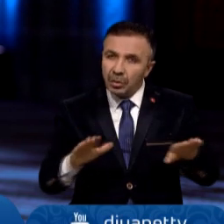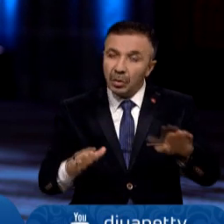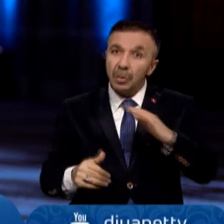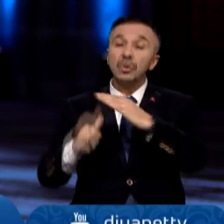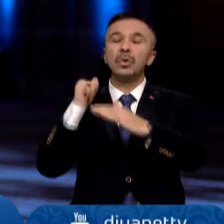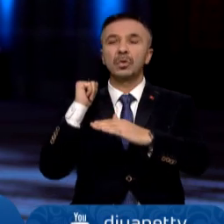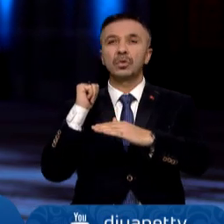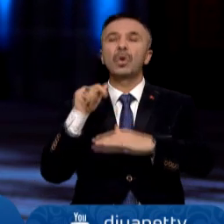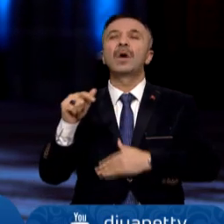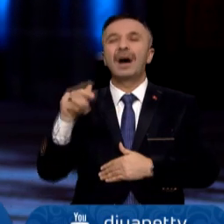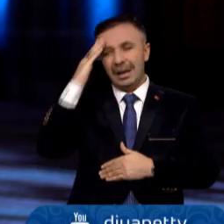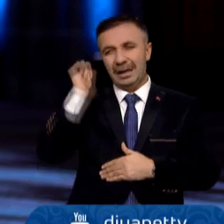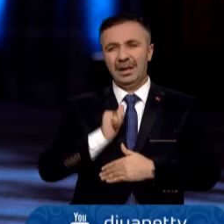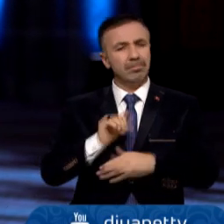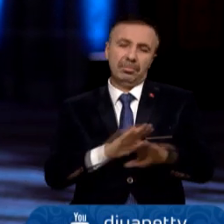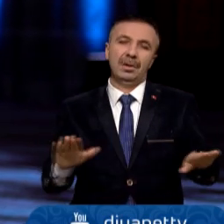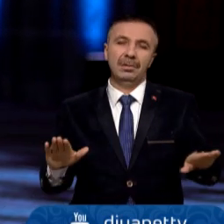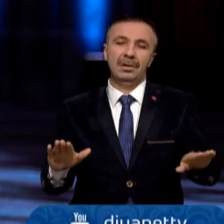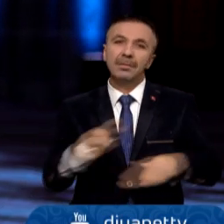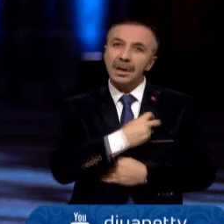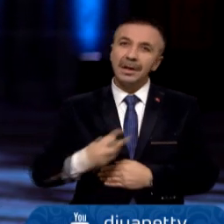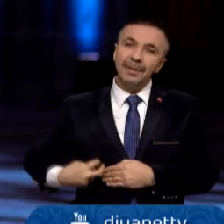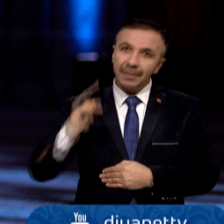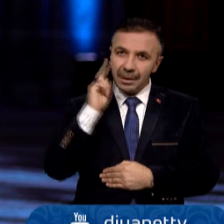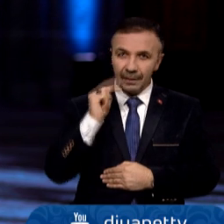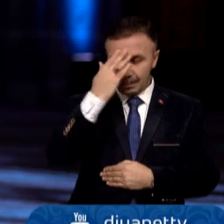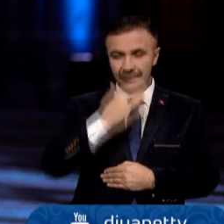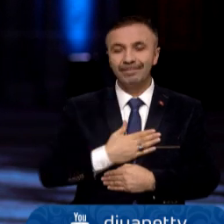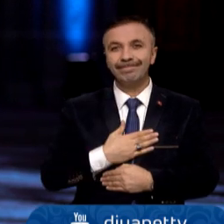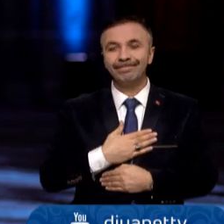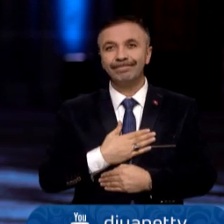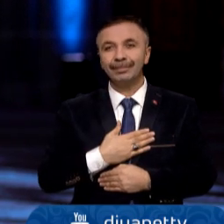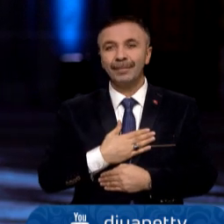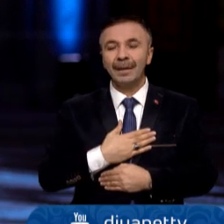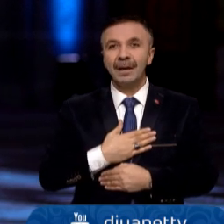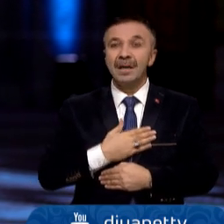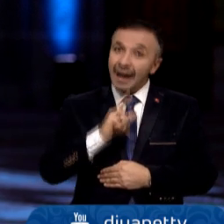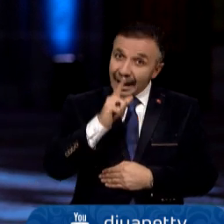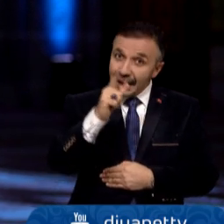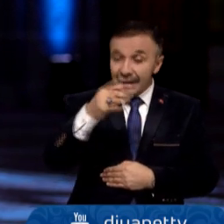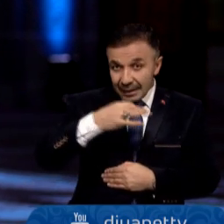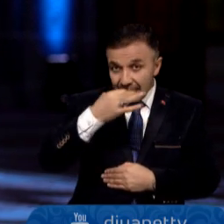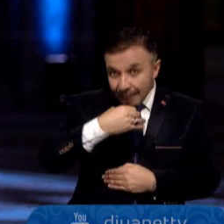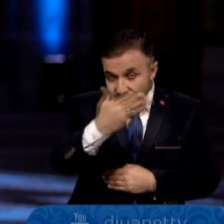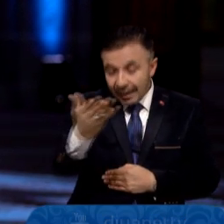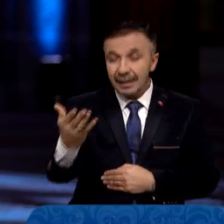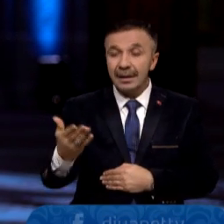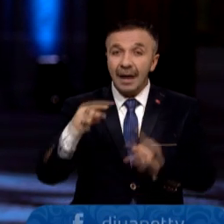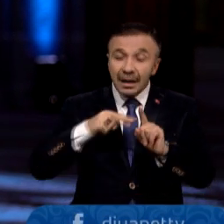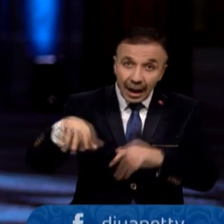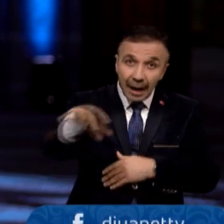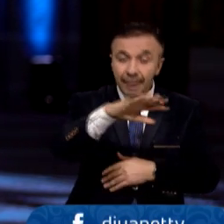o kadar askerlik peygamber Sallallahu Aleyhi ve Sellem efendimizin ilan ettiği